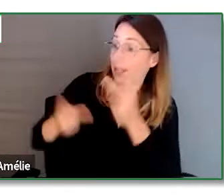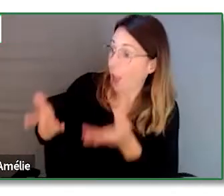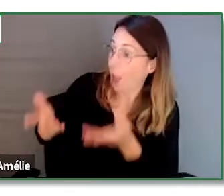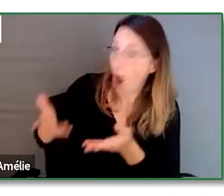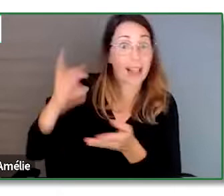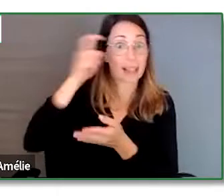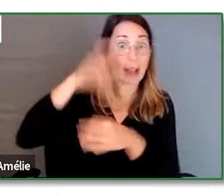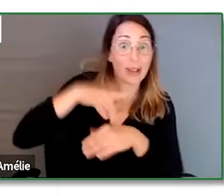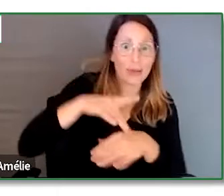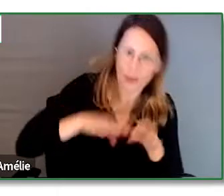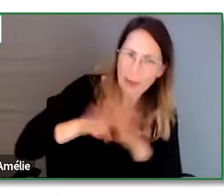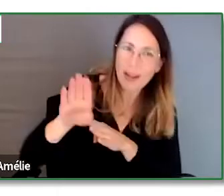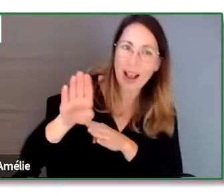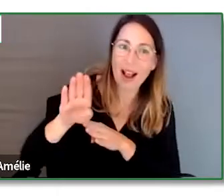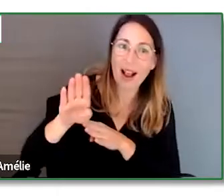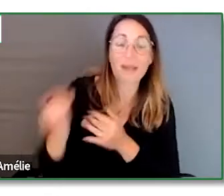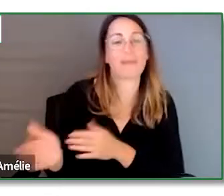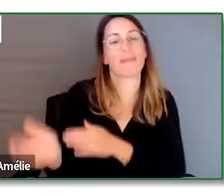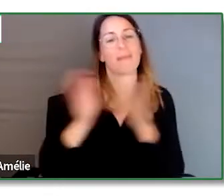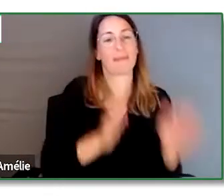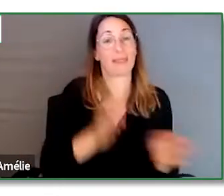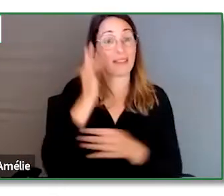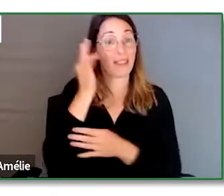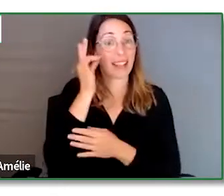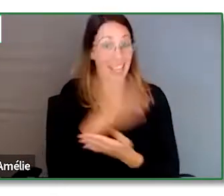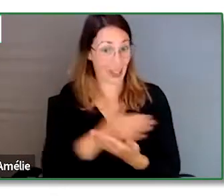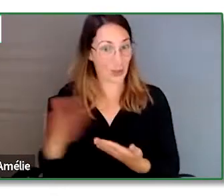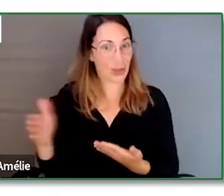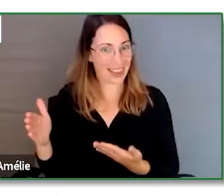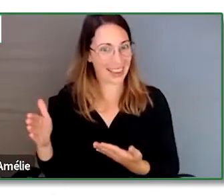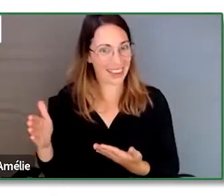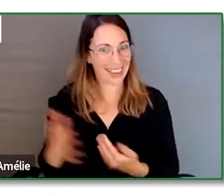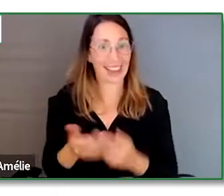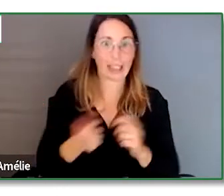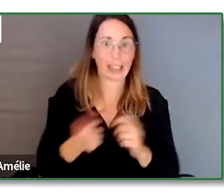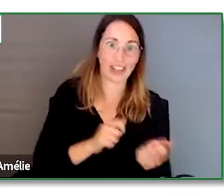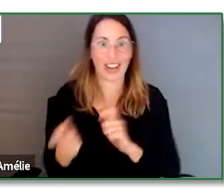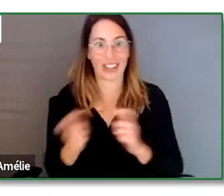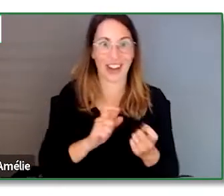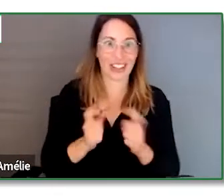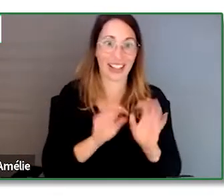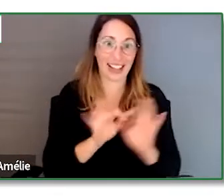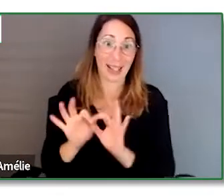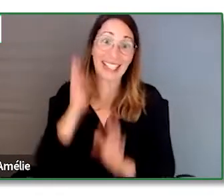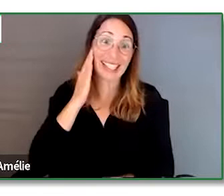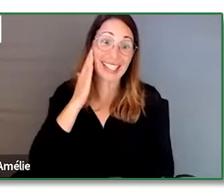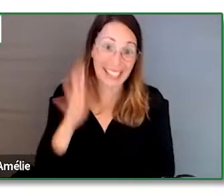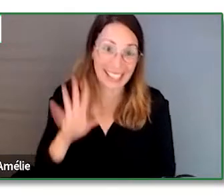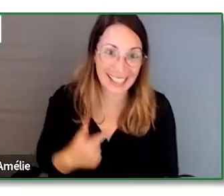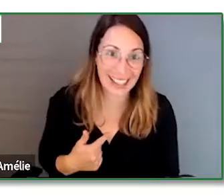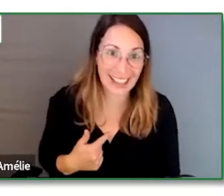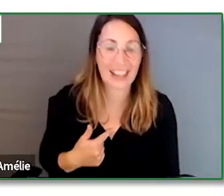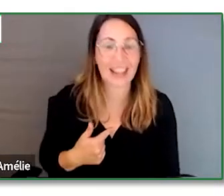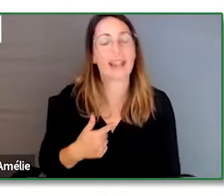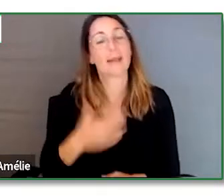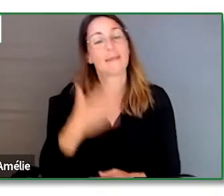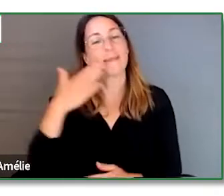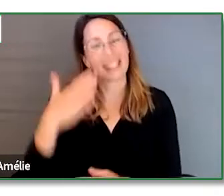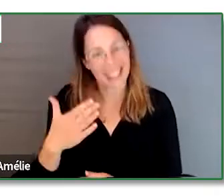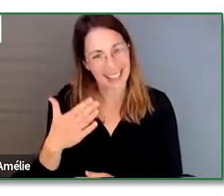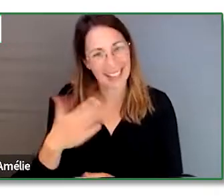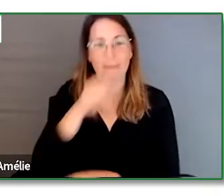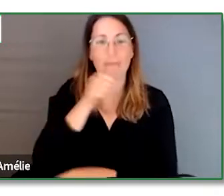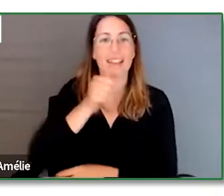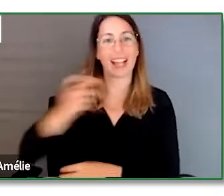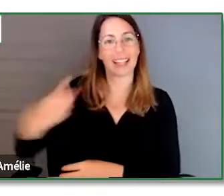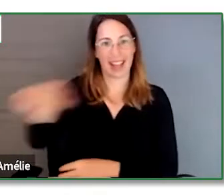Je sais que ça fait plusieurs changements pour les interprètes, mais je vous remercie de votre patience.